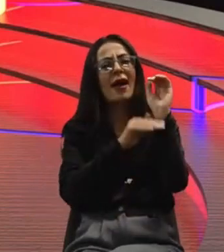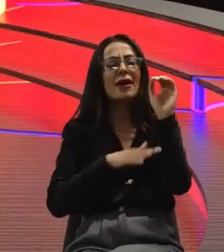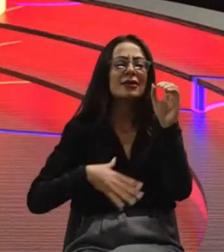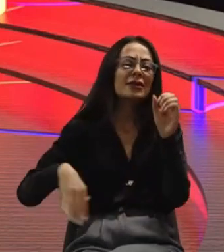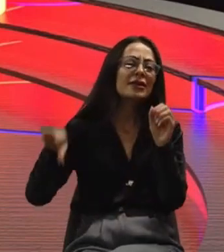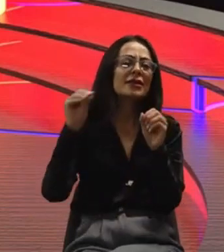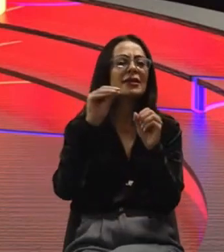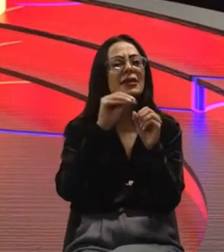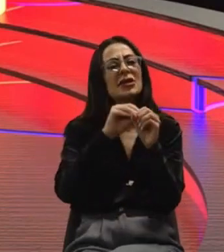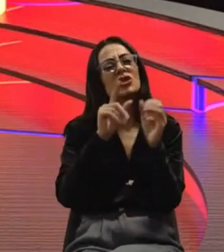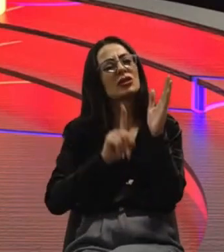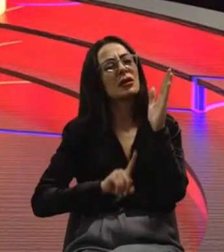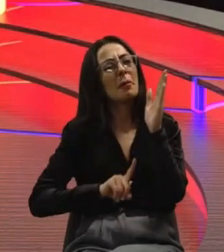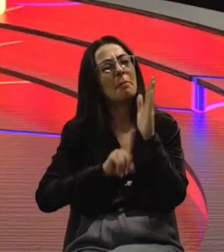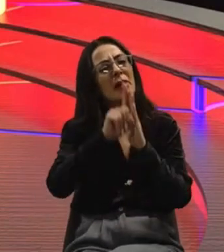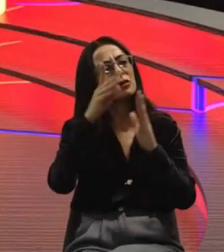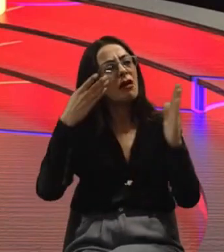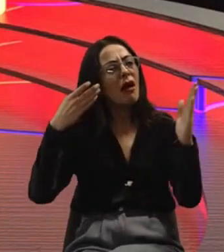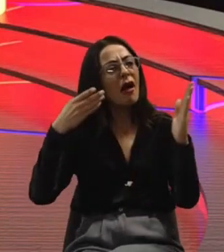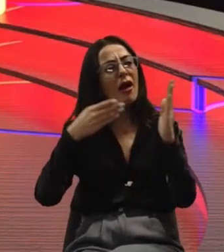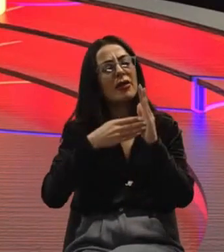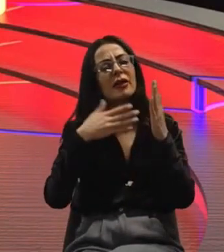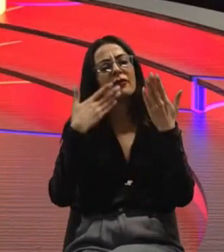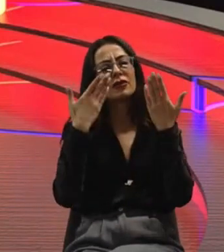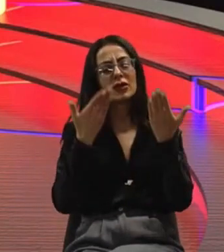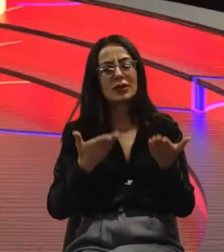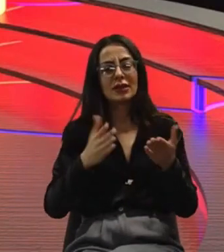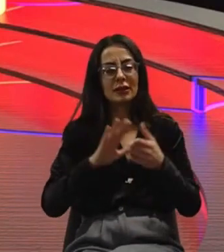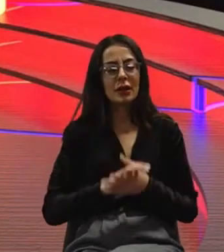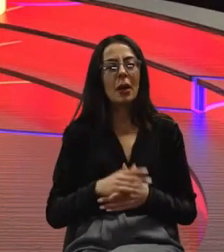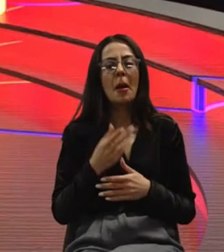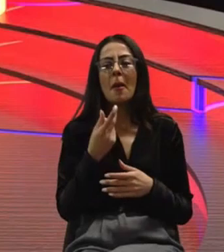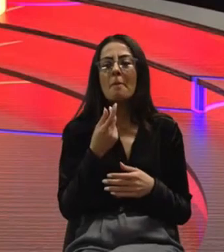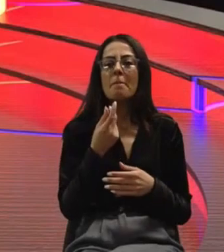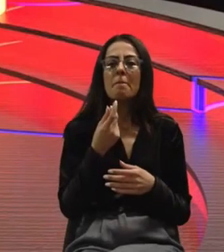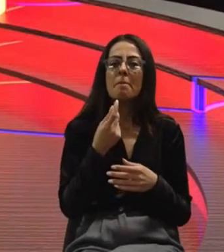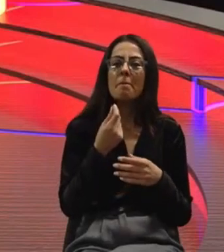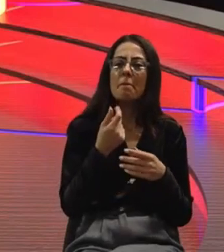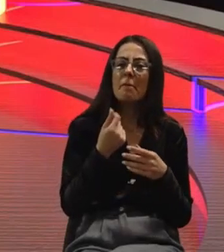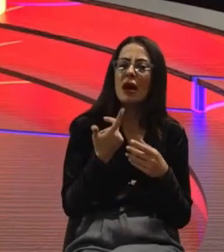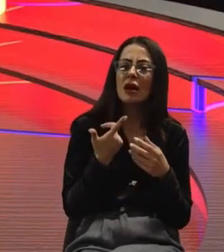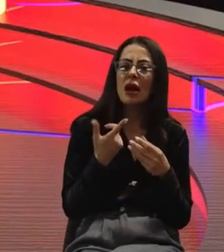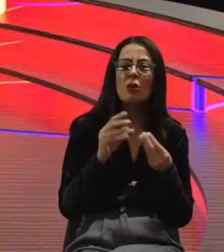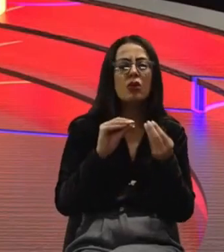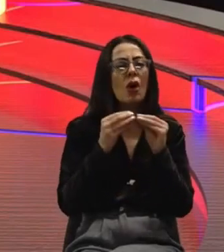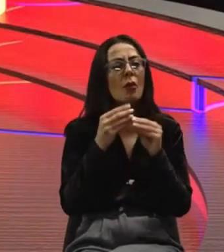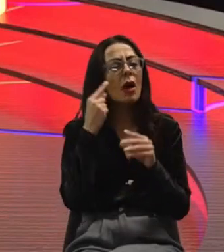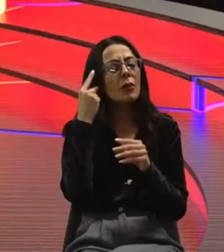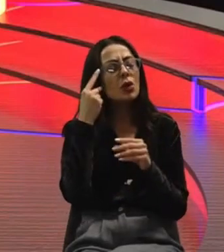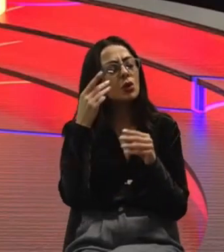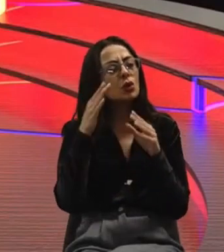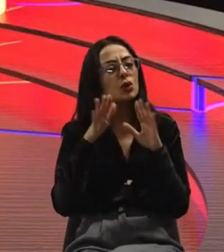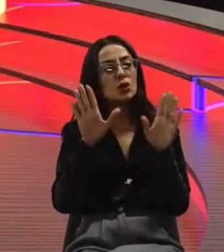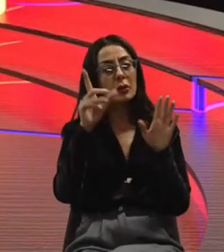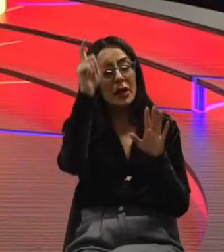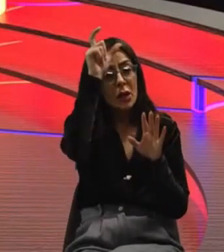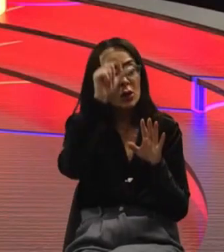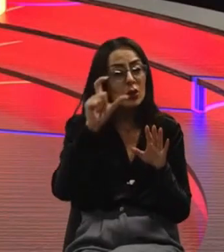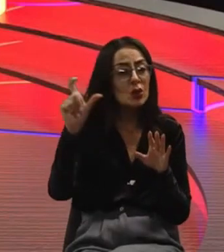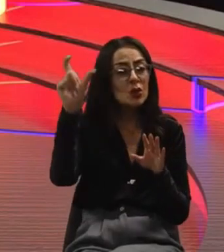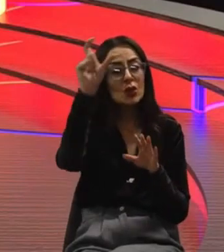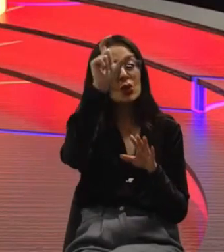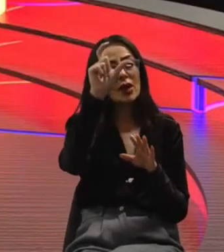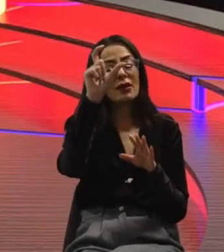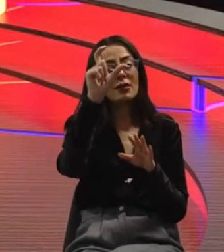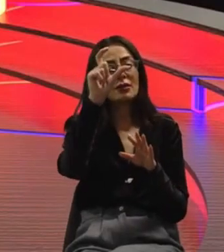noktalara götürecektir maddi kaygıları uzun vadede çok fazla düşünmeyin sizin gibi dediğim gibi Türkiyem Kaderinden